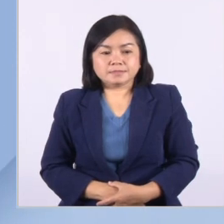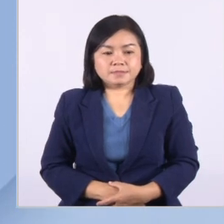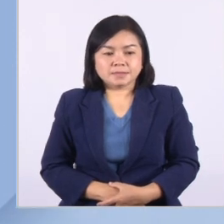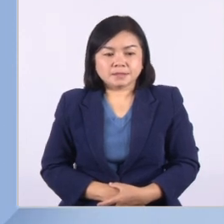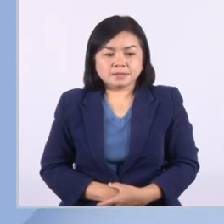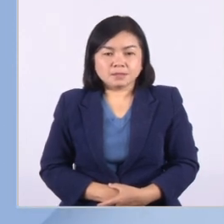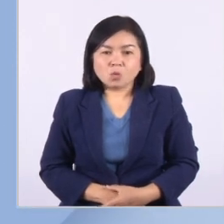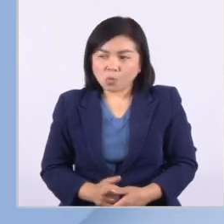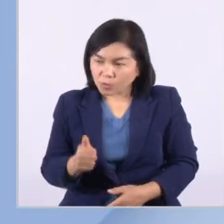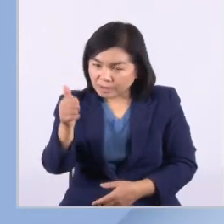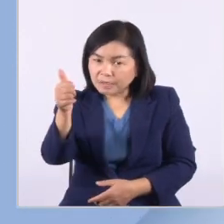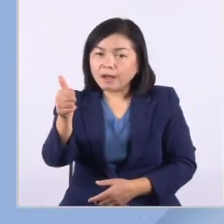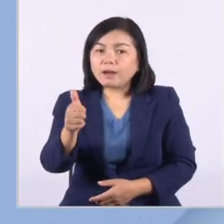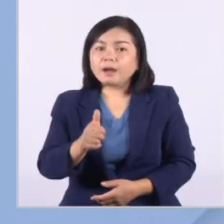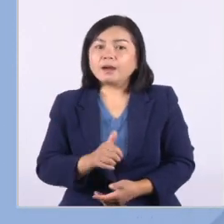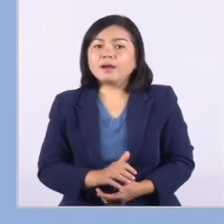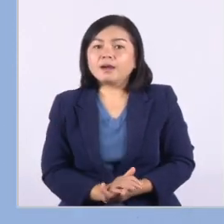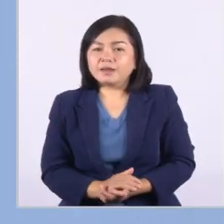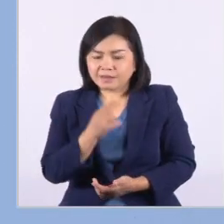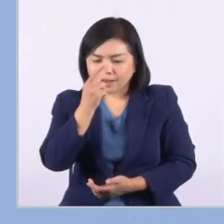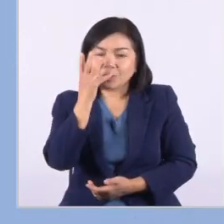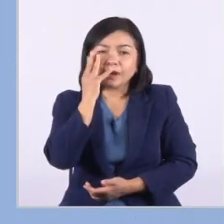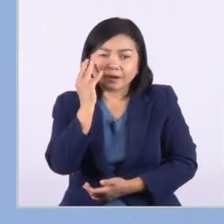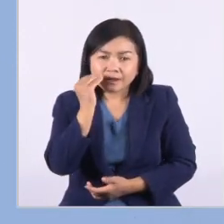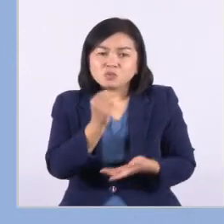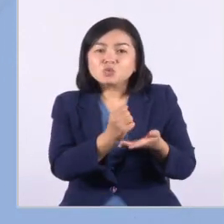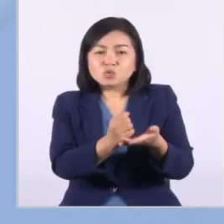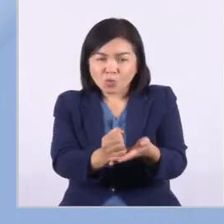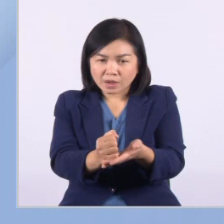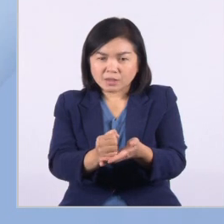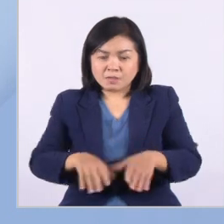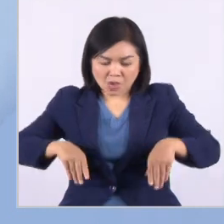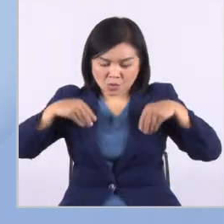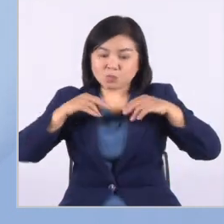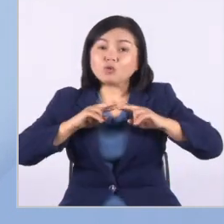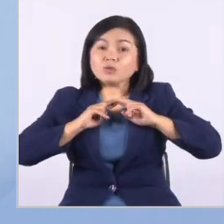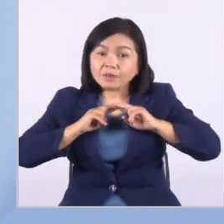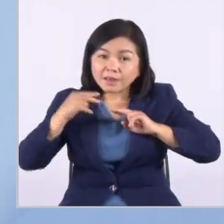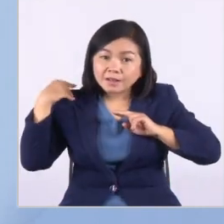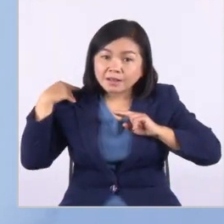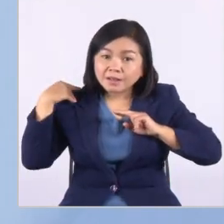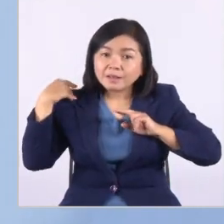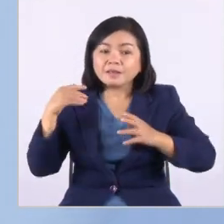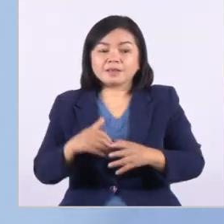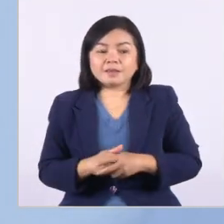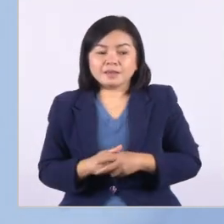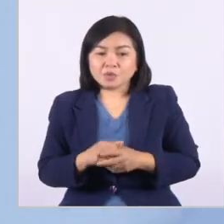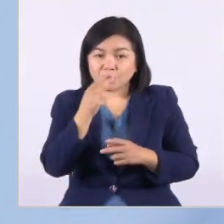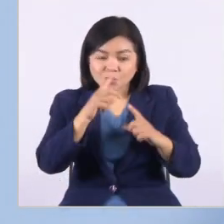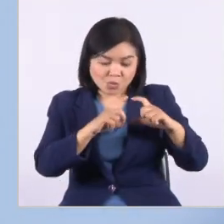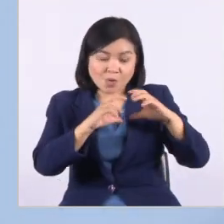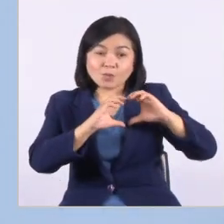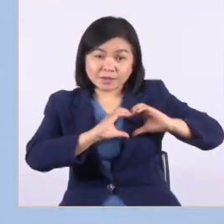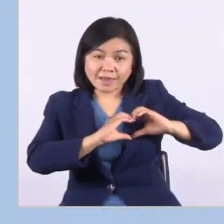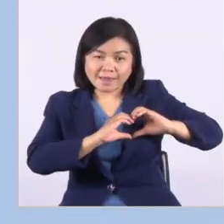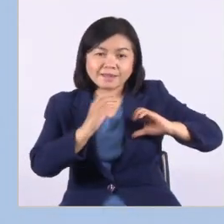ฟีลกู๊ดนะคะข่าวนี้ค่ะ ใช่ค่ะน่ารักจังเลยเป็นผ้าห่มส่วนตัวด้วยคุณตำรวจเพิ่งรู้ว่าใช้ผ้าห่มลายหัวใจน่ารักเฉียวนะ